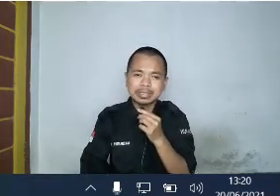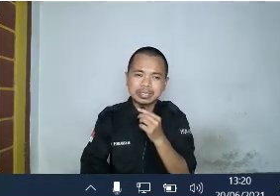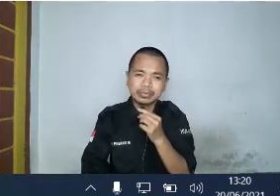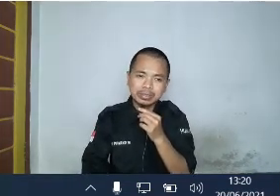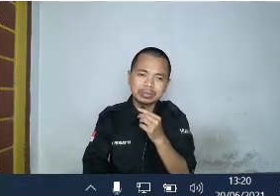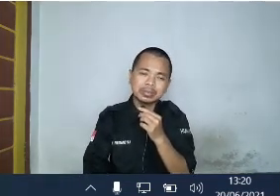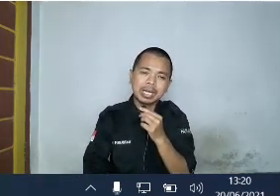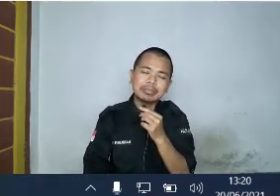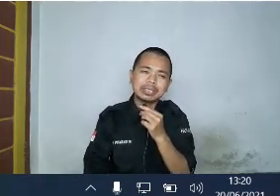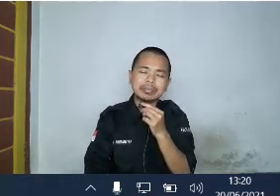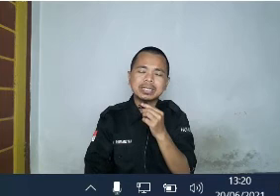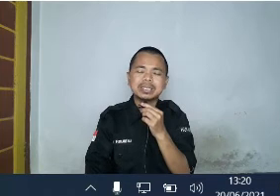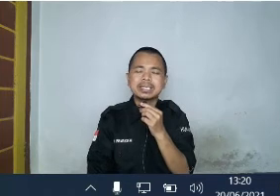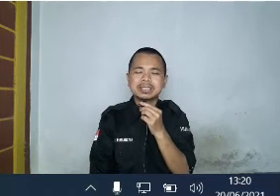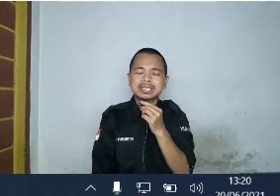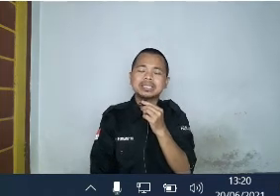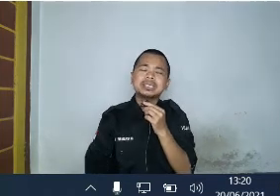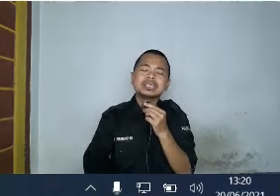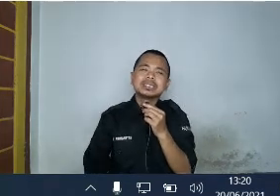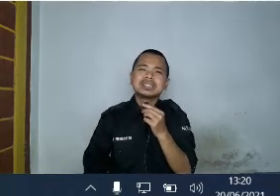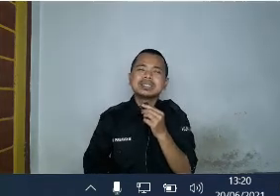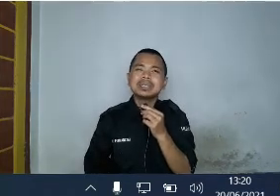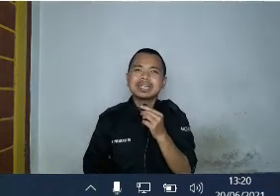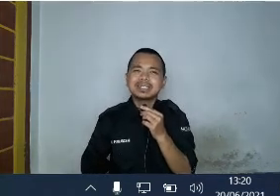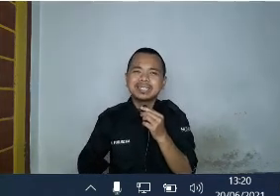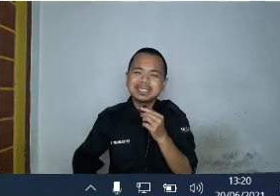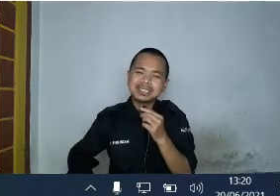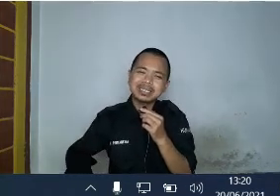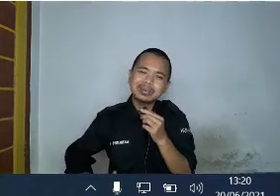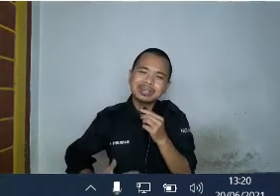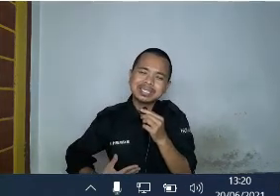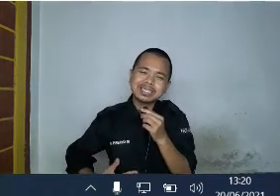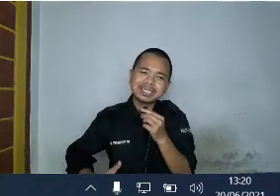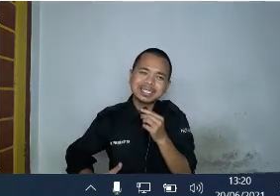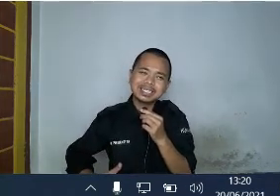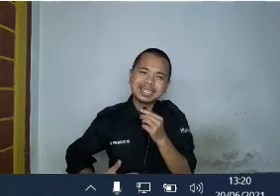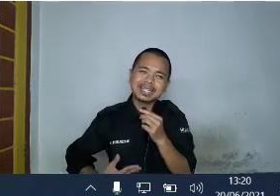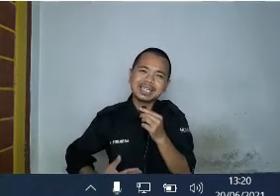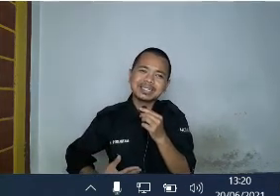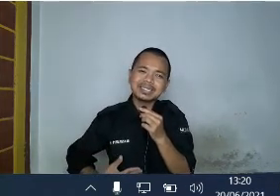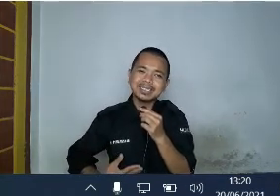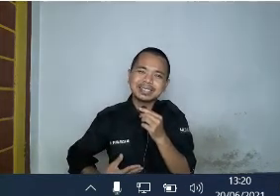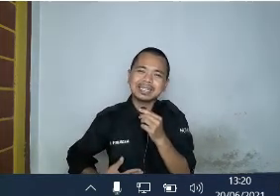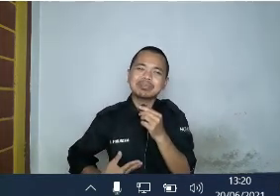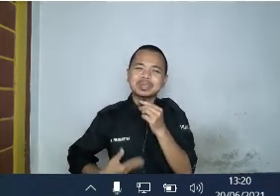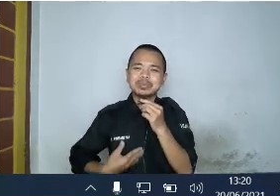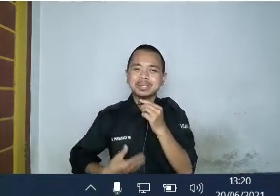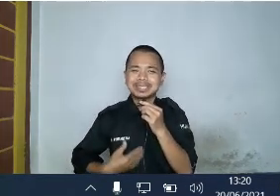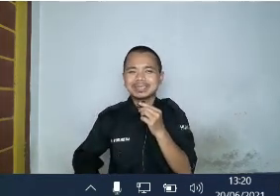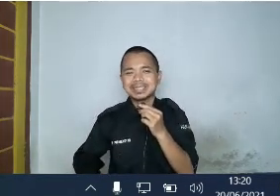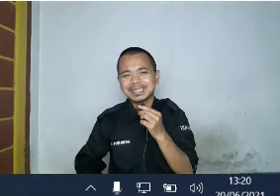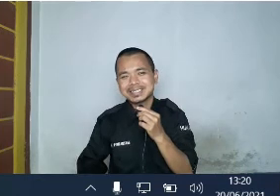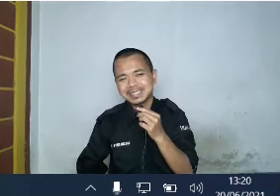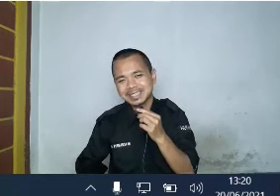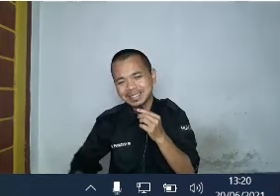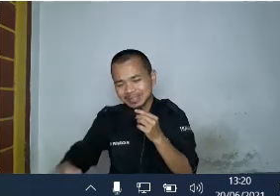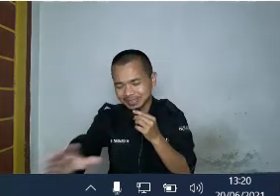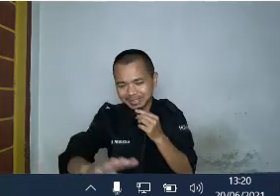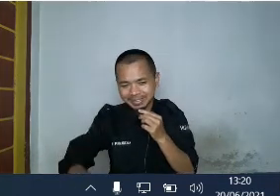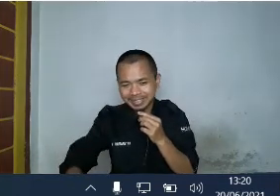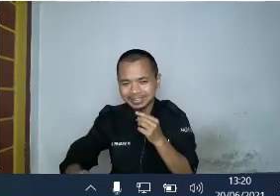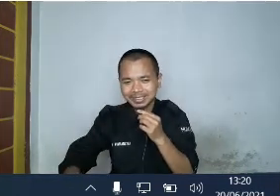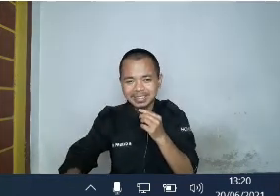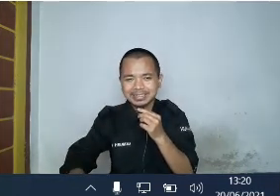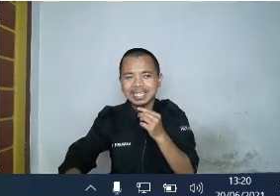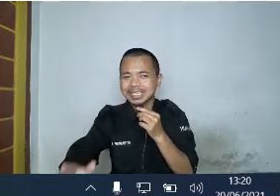Word yapersi World untuk HP tapi kan tidak seiman ya tidak seluas tidak seenak di laptop gitu ya Secara